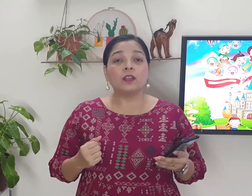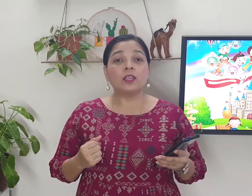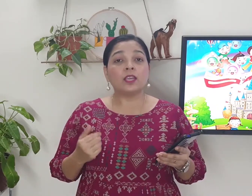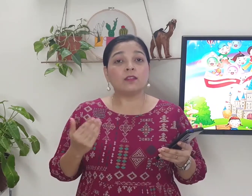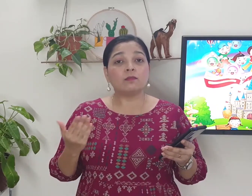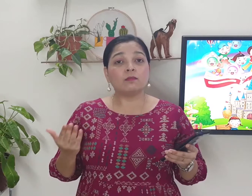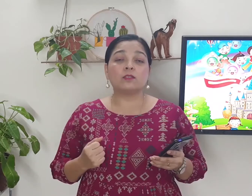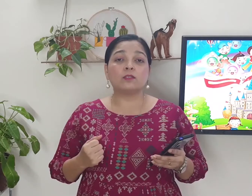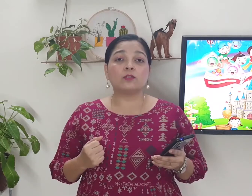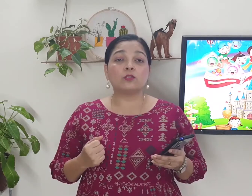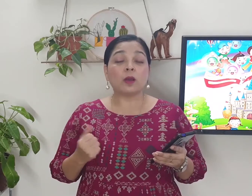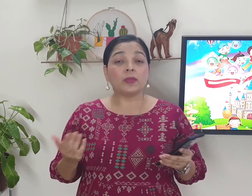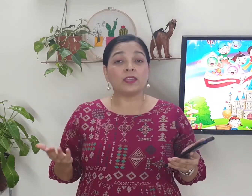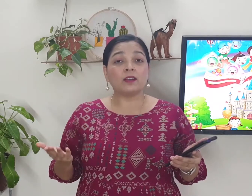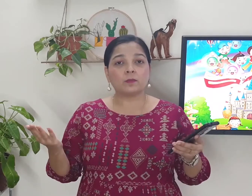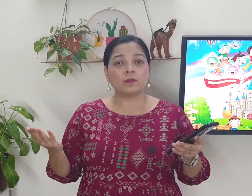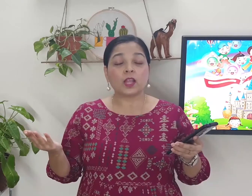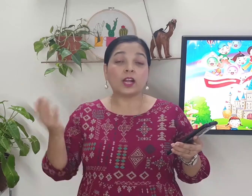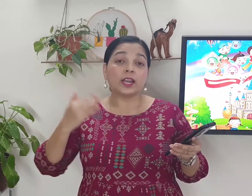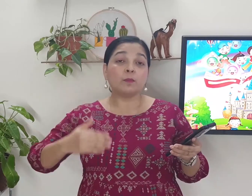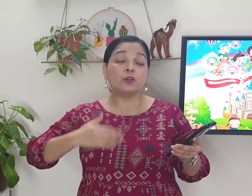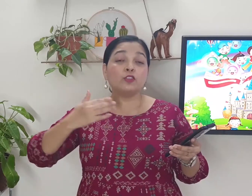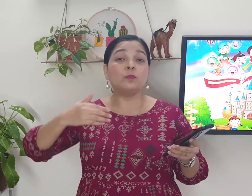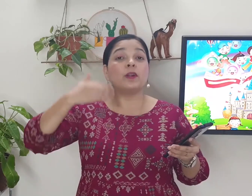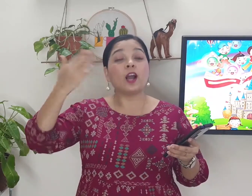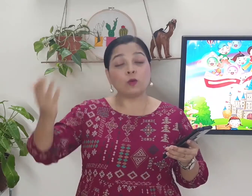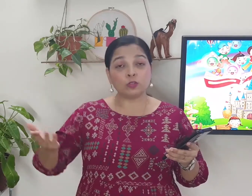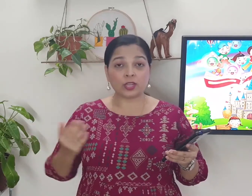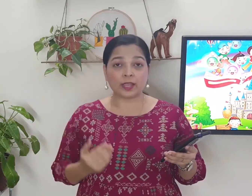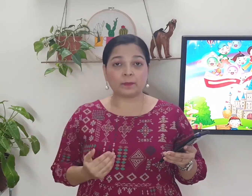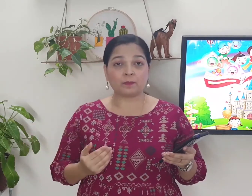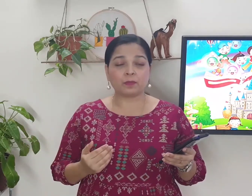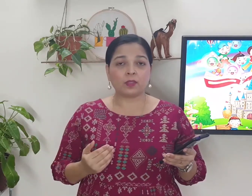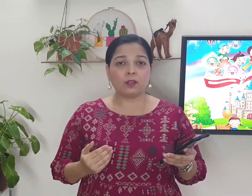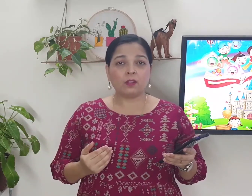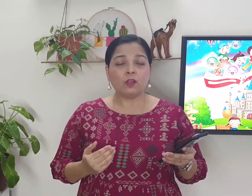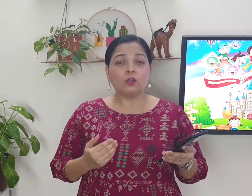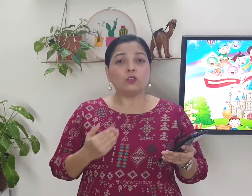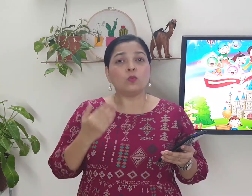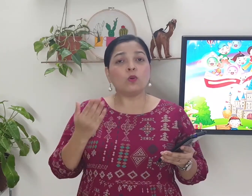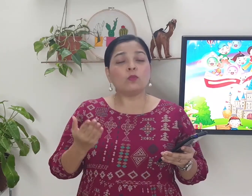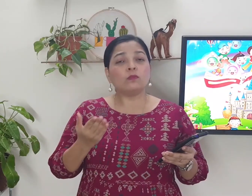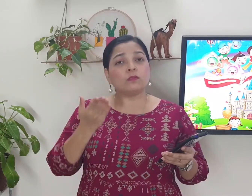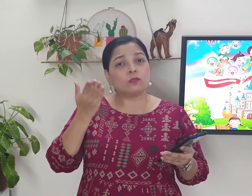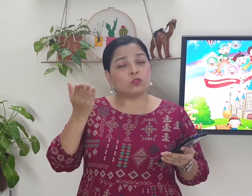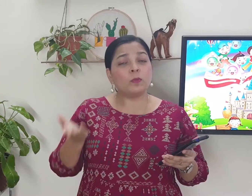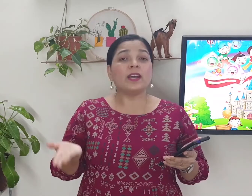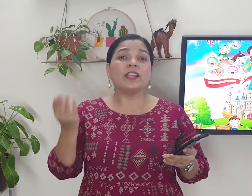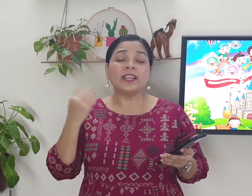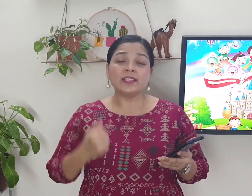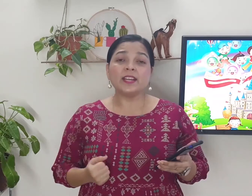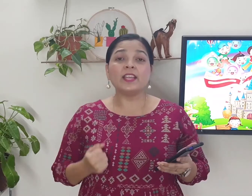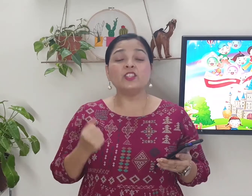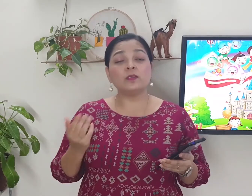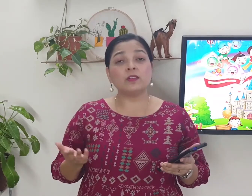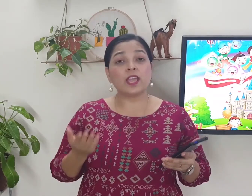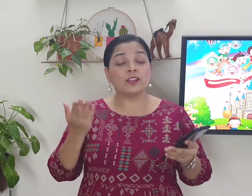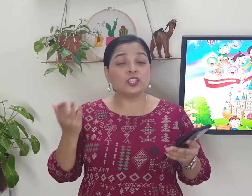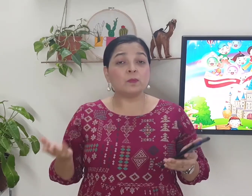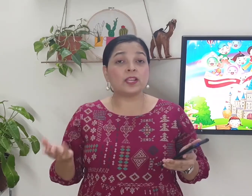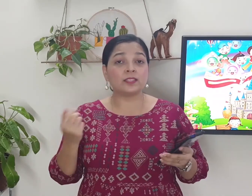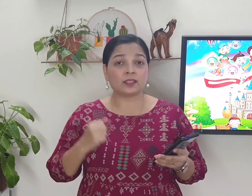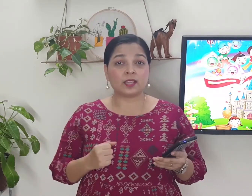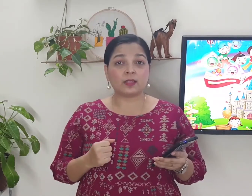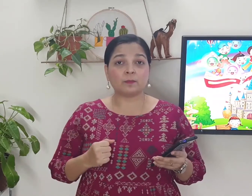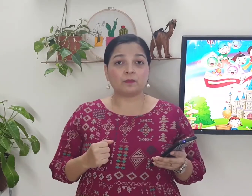म्हणाला, हे स्वामी, एखादा माणूस म्हातारा झाला असेल तर त्याचा 9 जन्म कसा होईल?